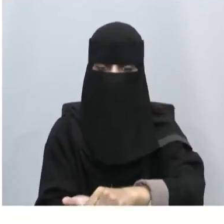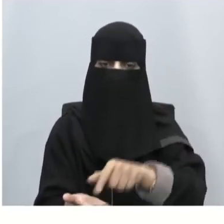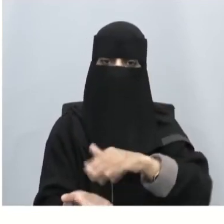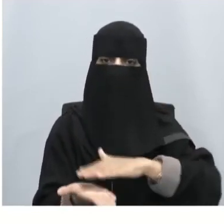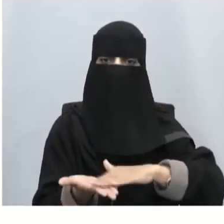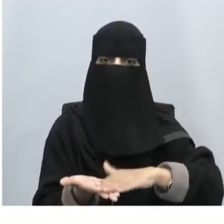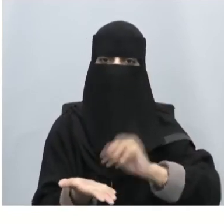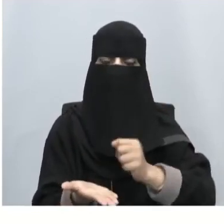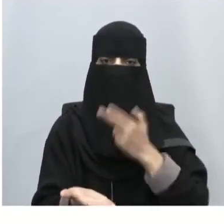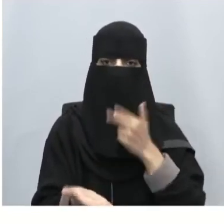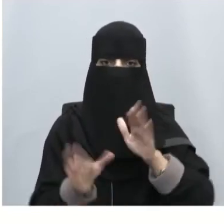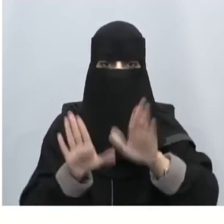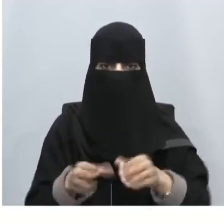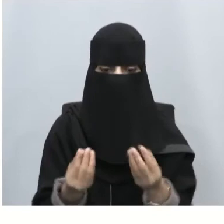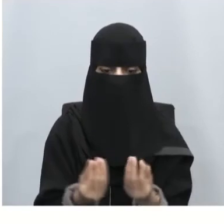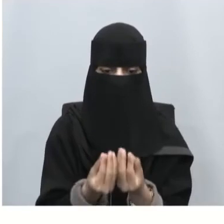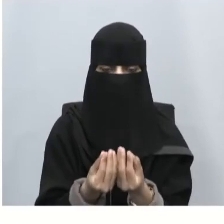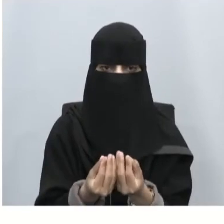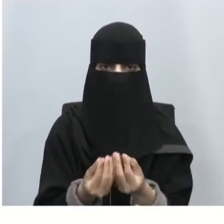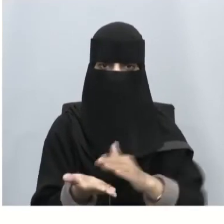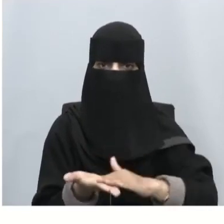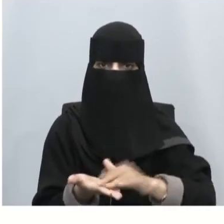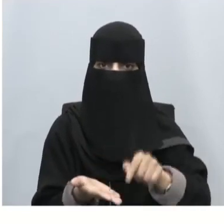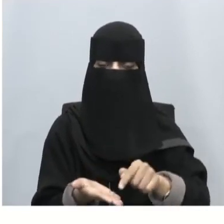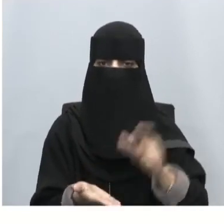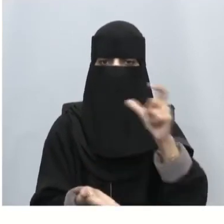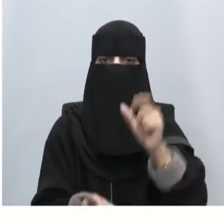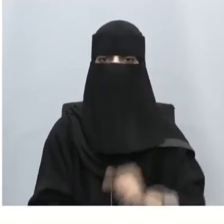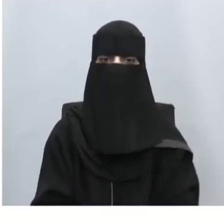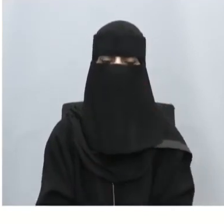الخيرات الموجوده في اراضي المسلمين